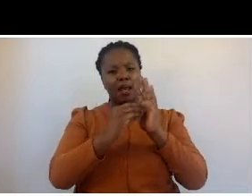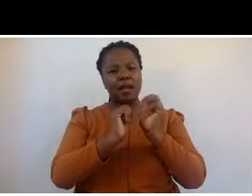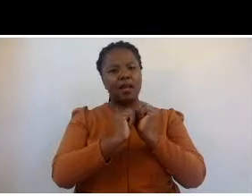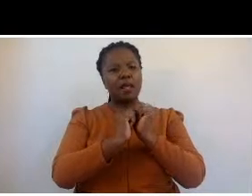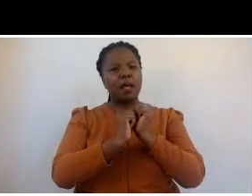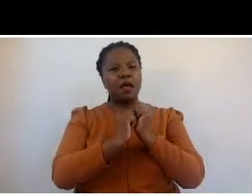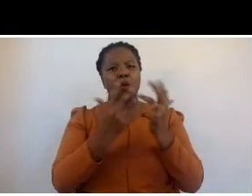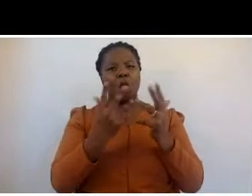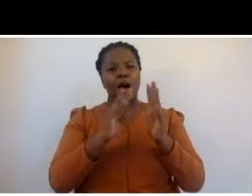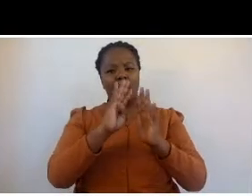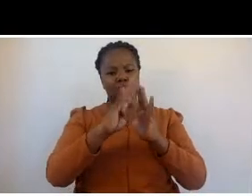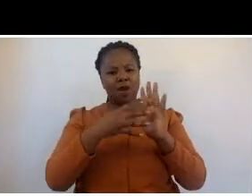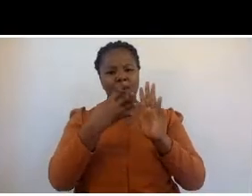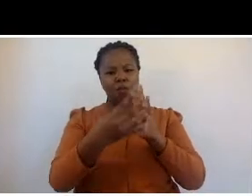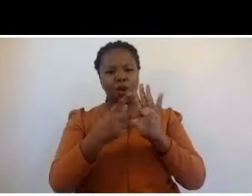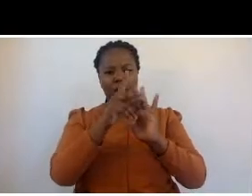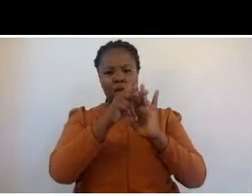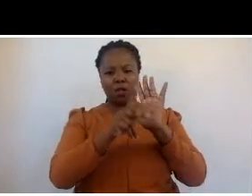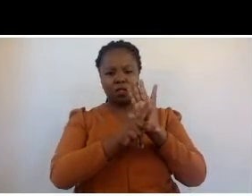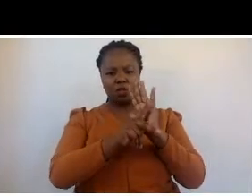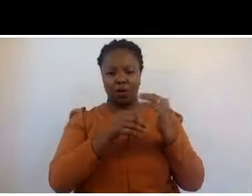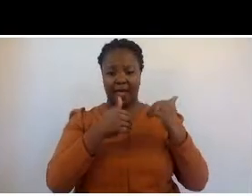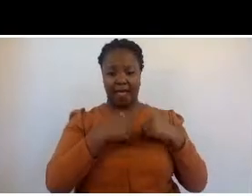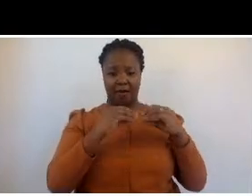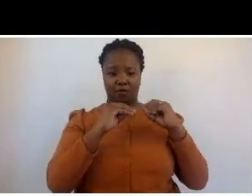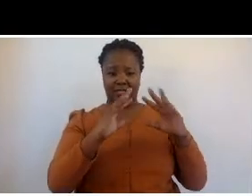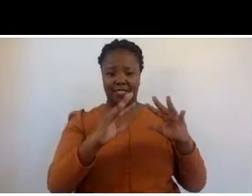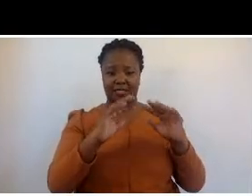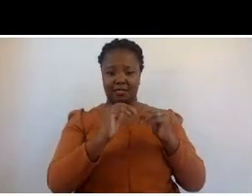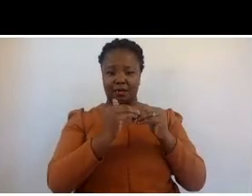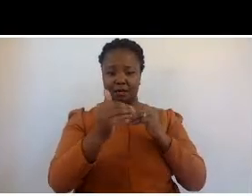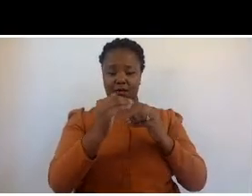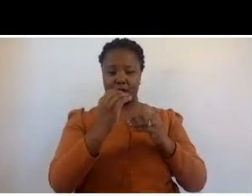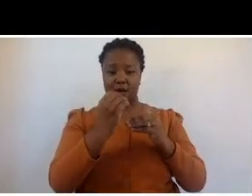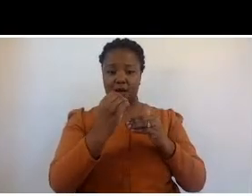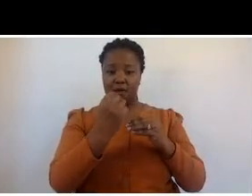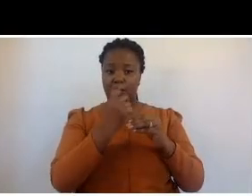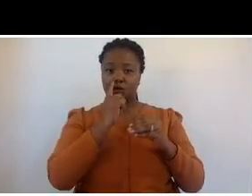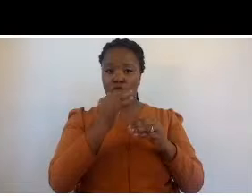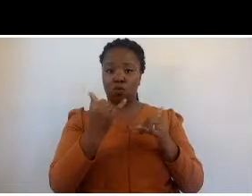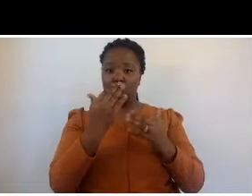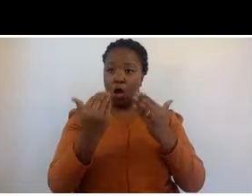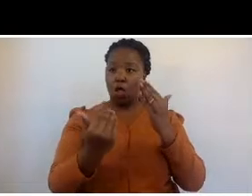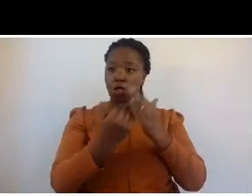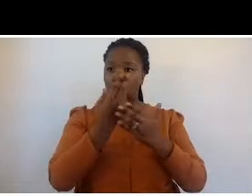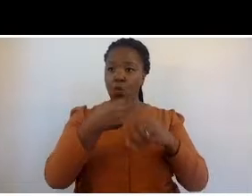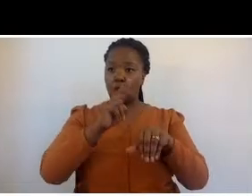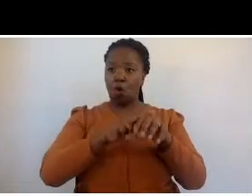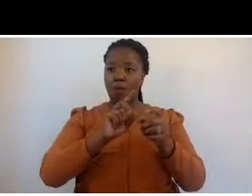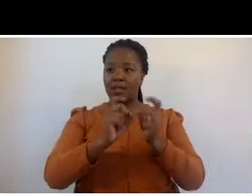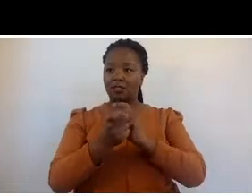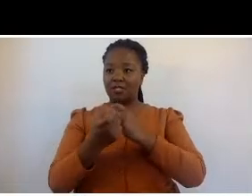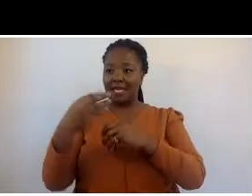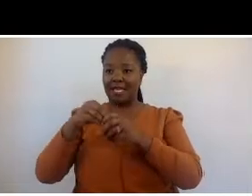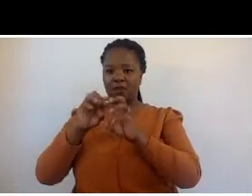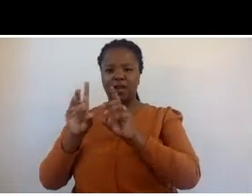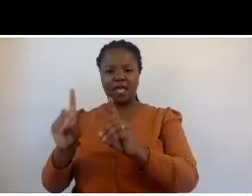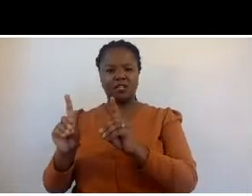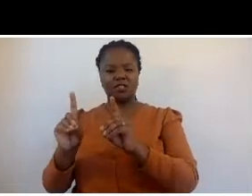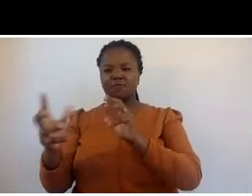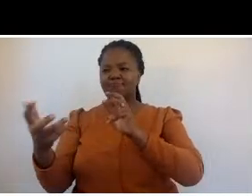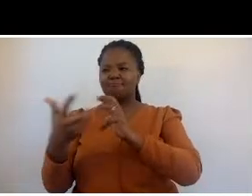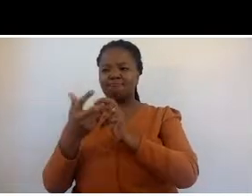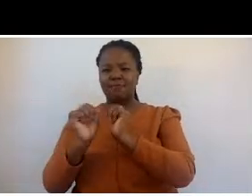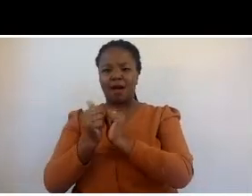de la formation, des cadres politiques de formation des enseignants sur lesquels on doit se concentrer dans la nouvelle situation de la normalité